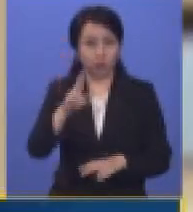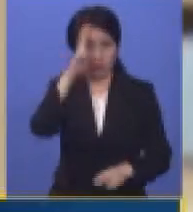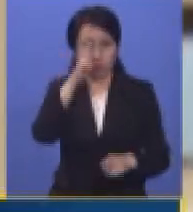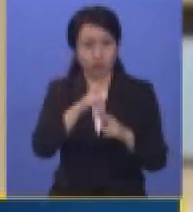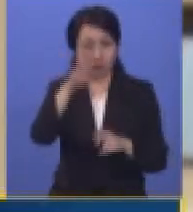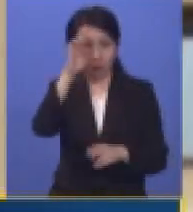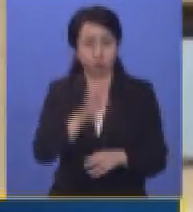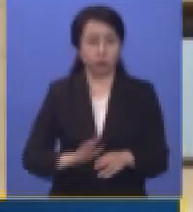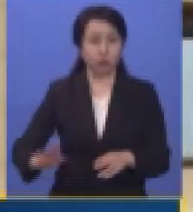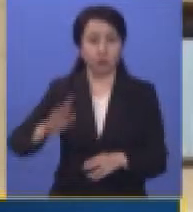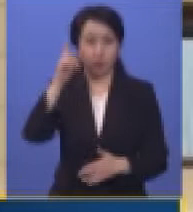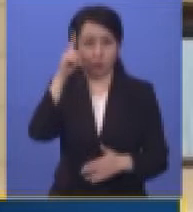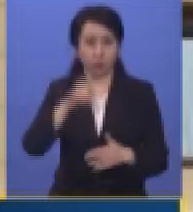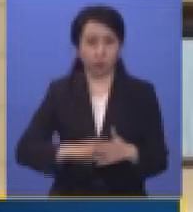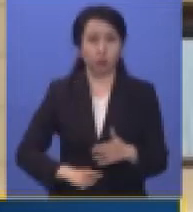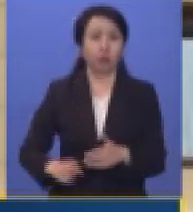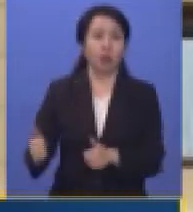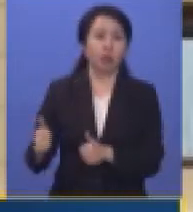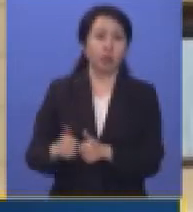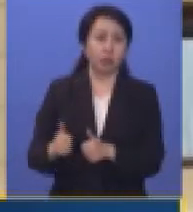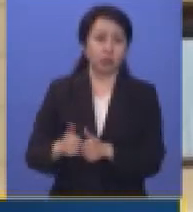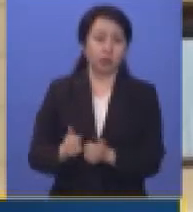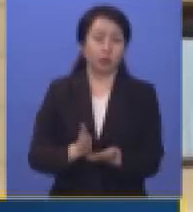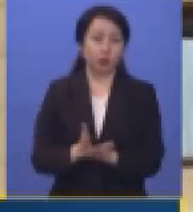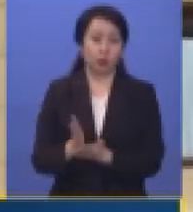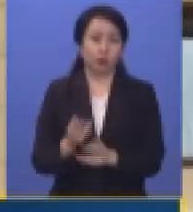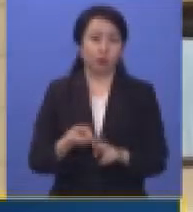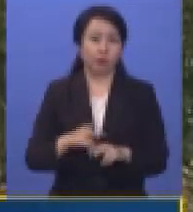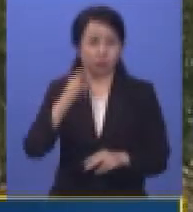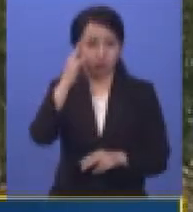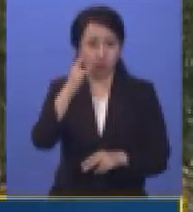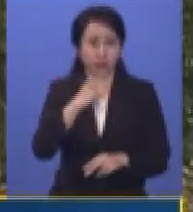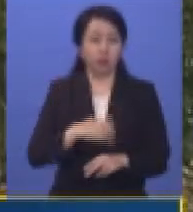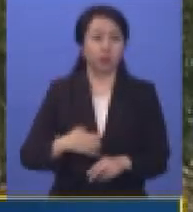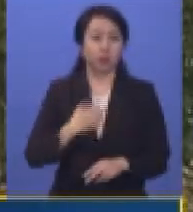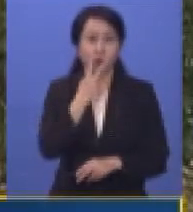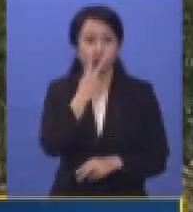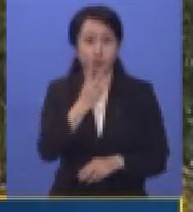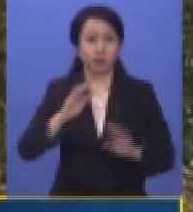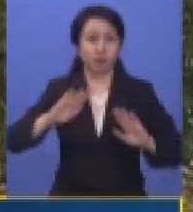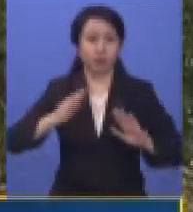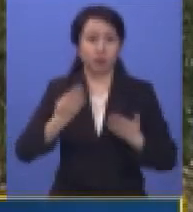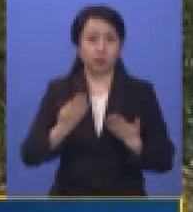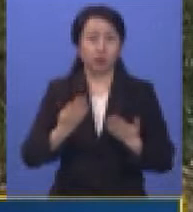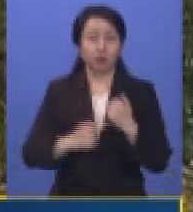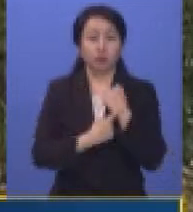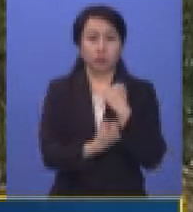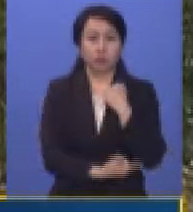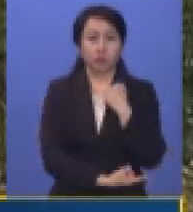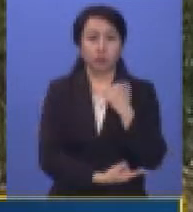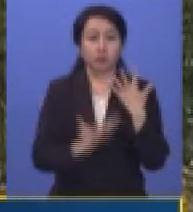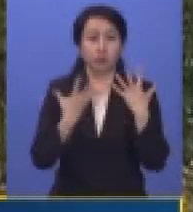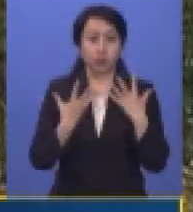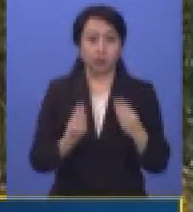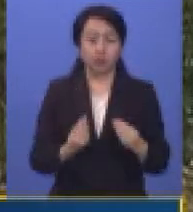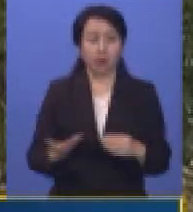– братское государство, надежный союзник и стратегический партнер. Поэтому Казахстан с тревогой воспринял события,